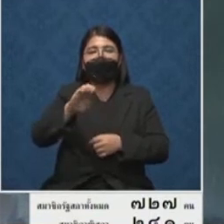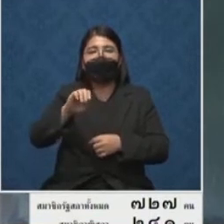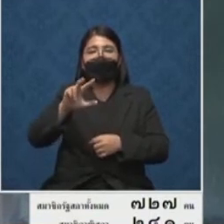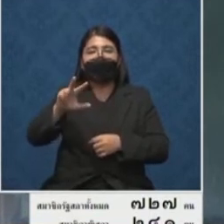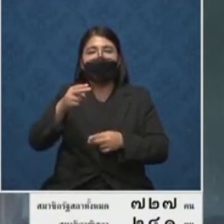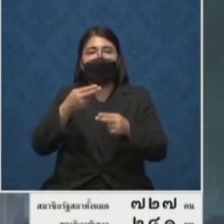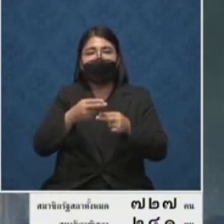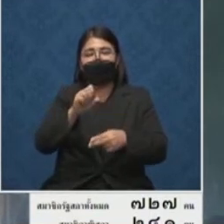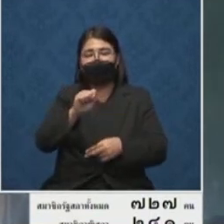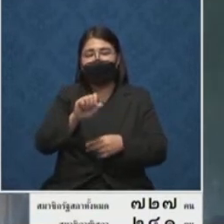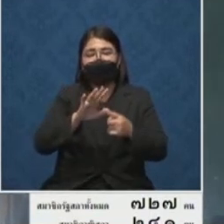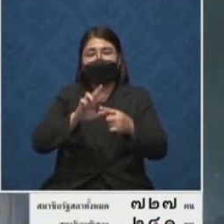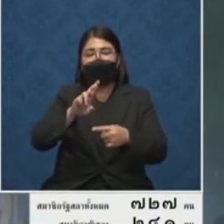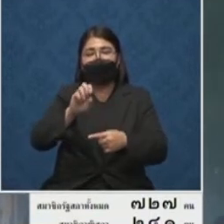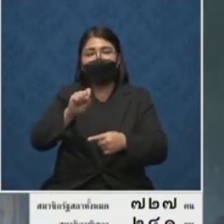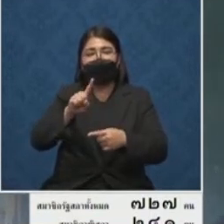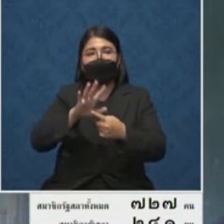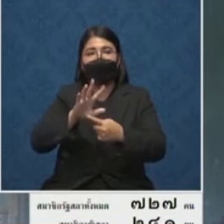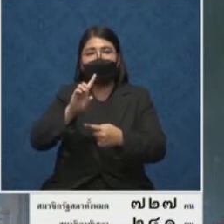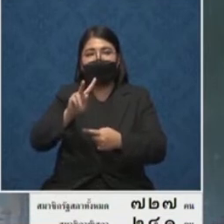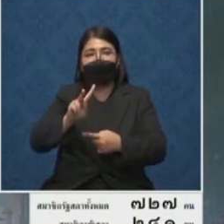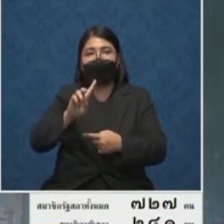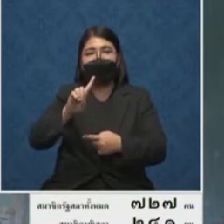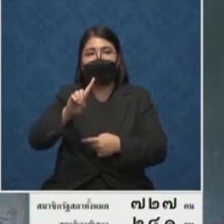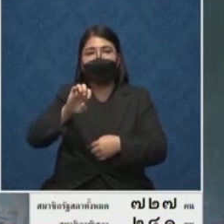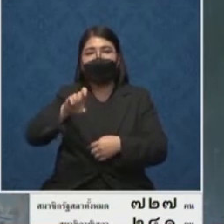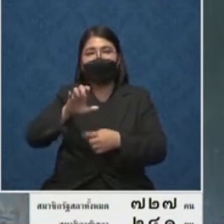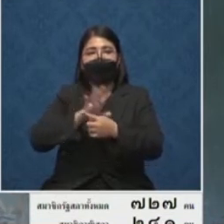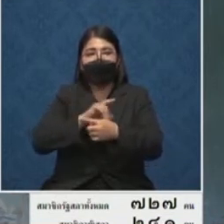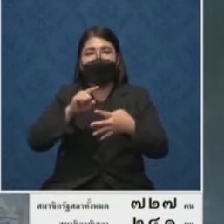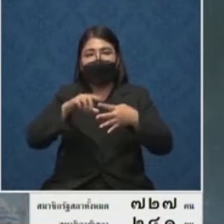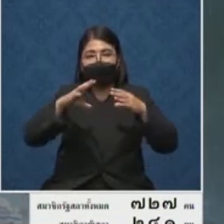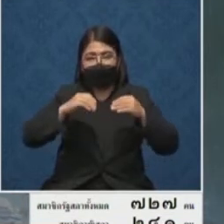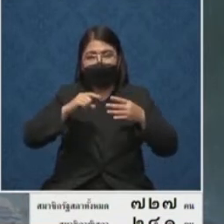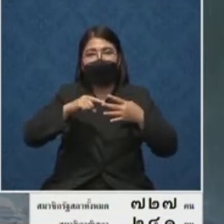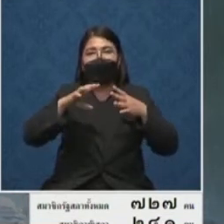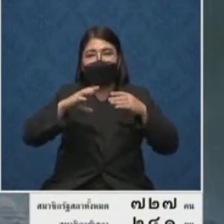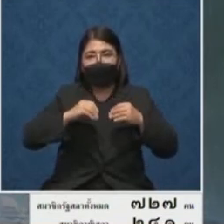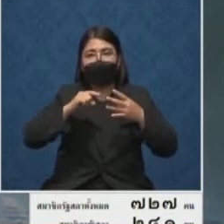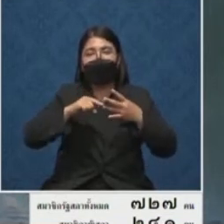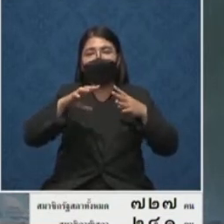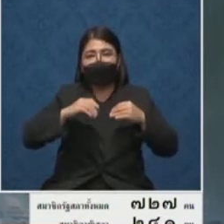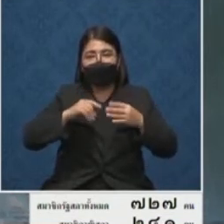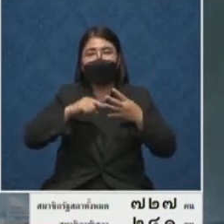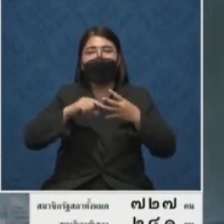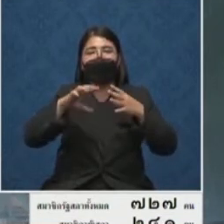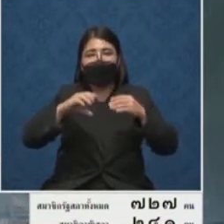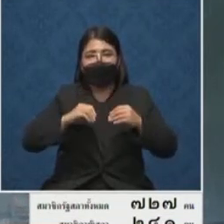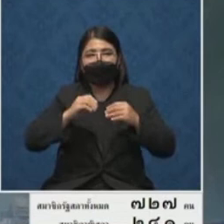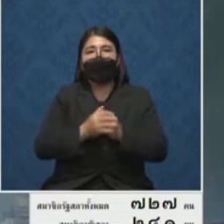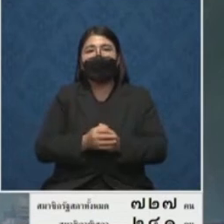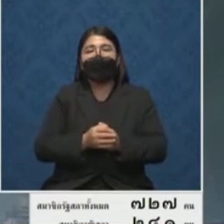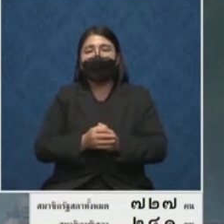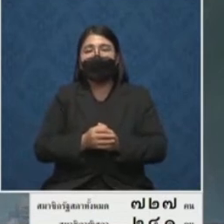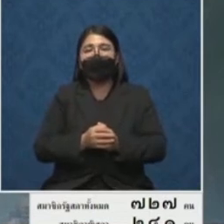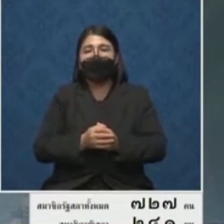643นายสุรศักดิ์พันเจริญวรกุล 1รับหลักการ2รับหลักการ3รับหลักการ